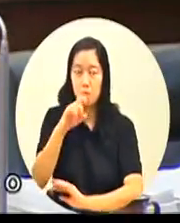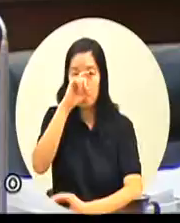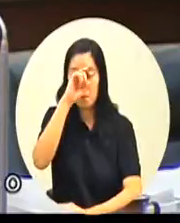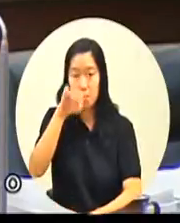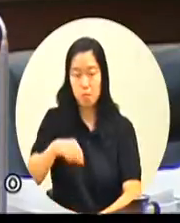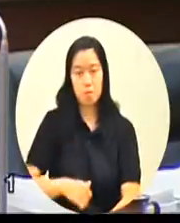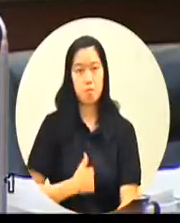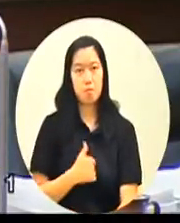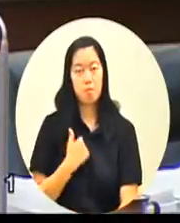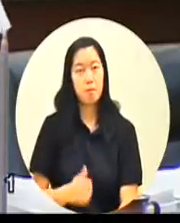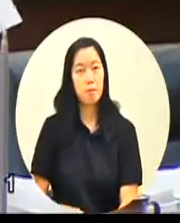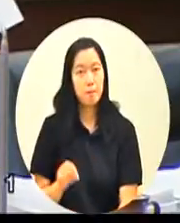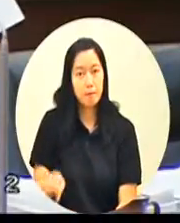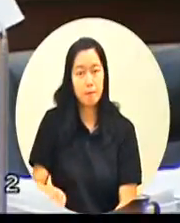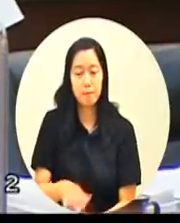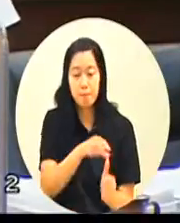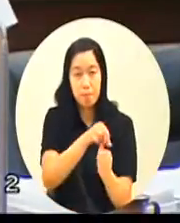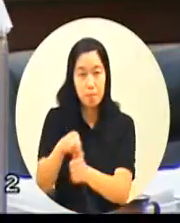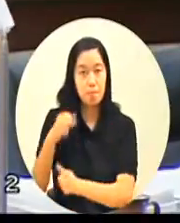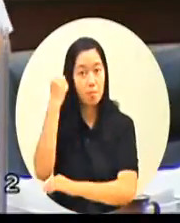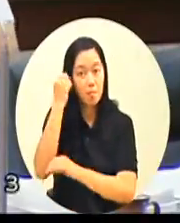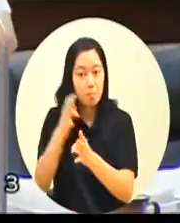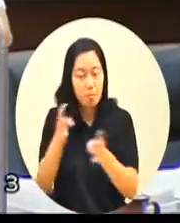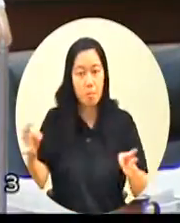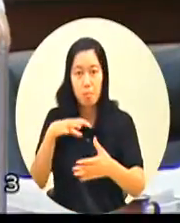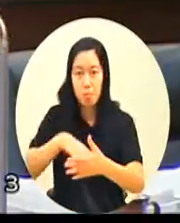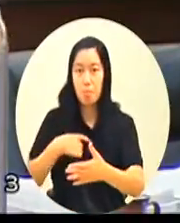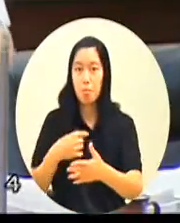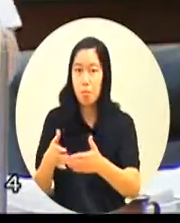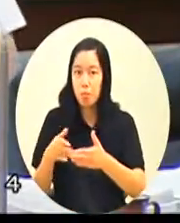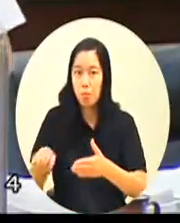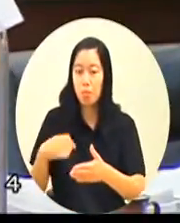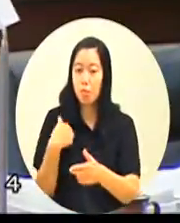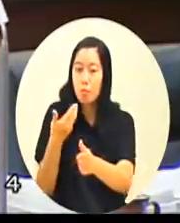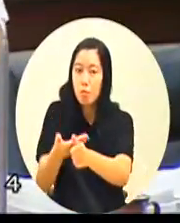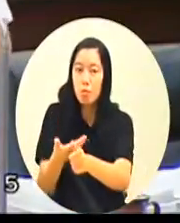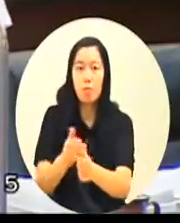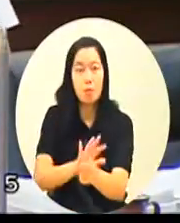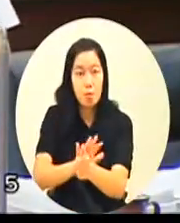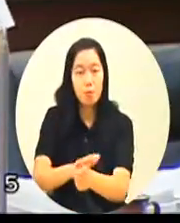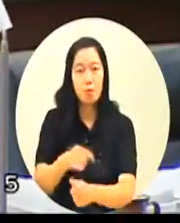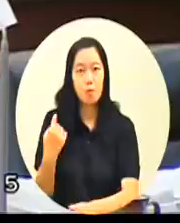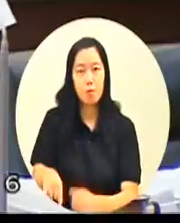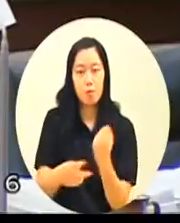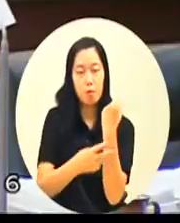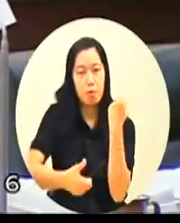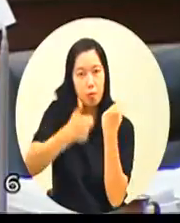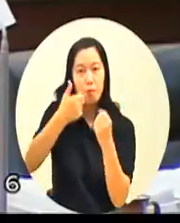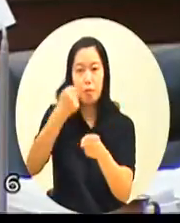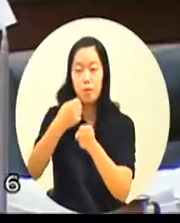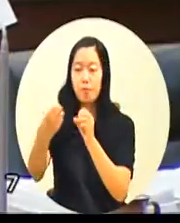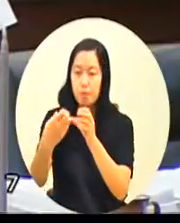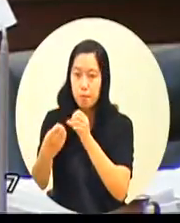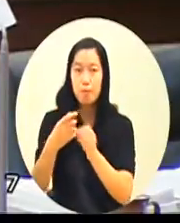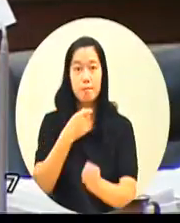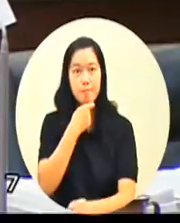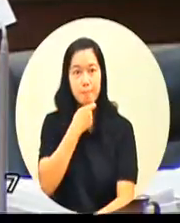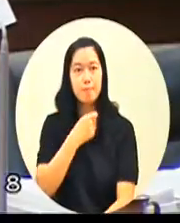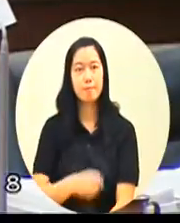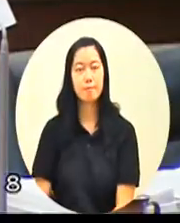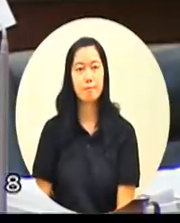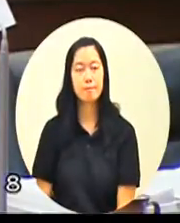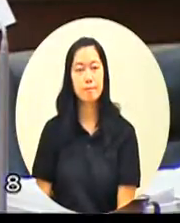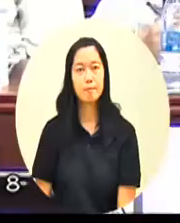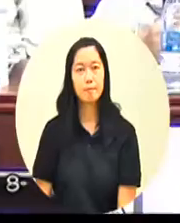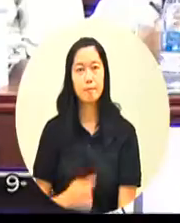确。在安置住宅里面，我们需求是怎样能够提供这安置住宅，或者跟里长做这样的沟通，好吧？ 好，